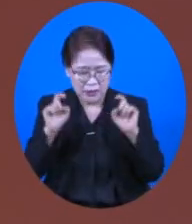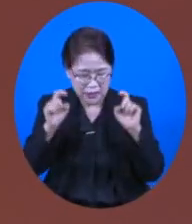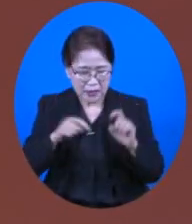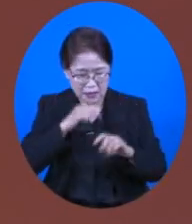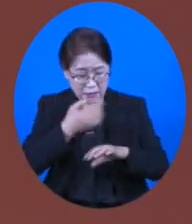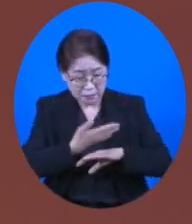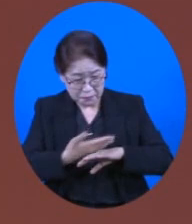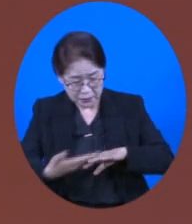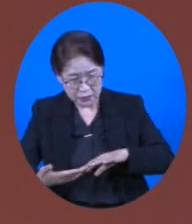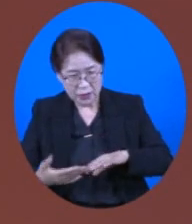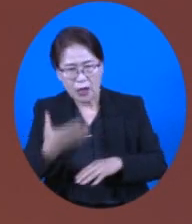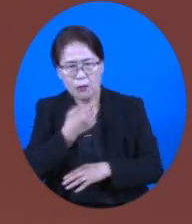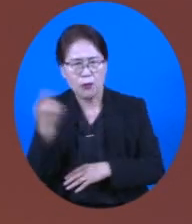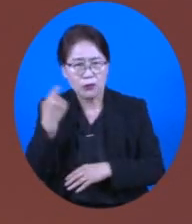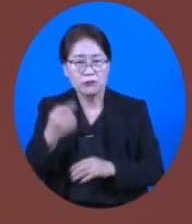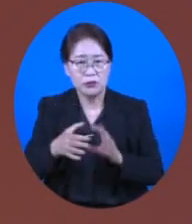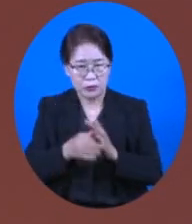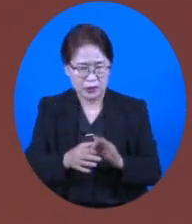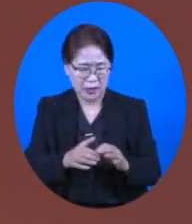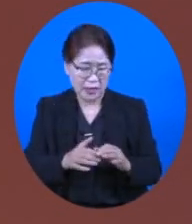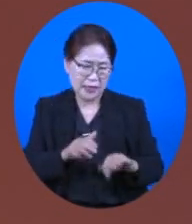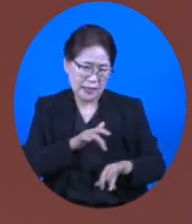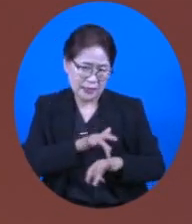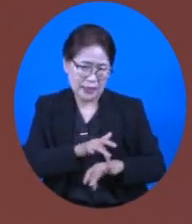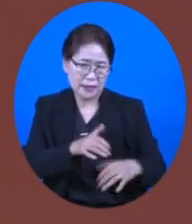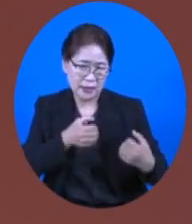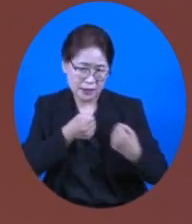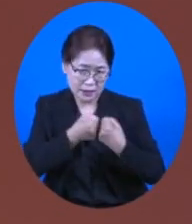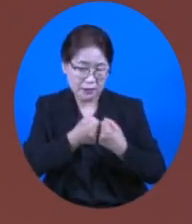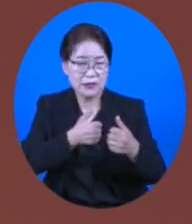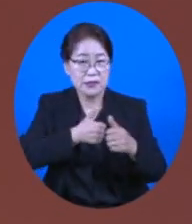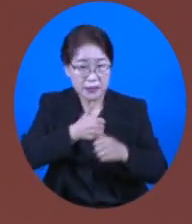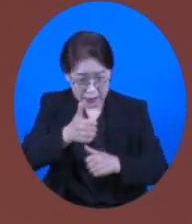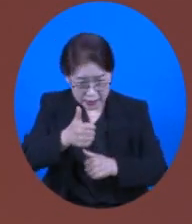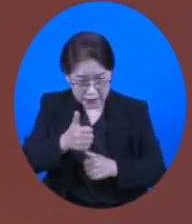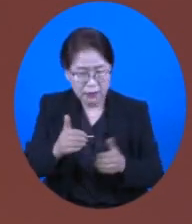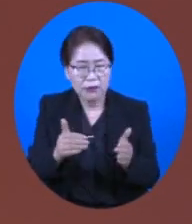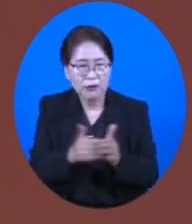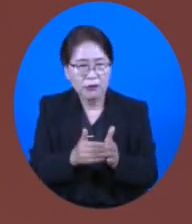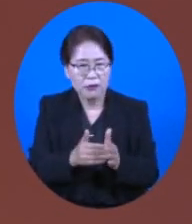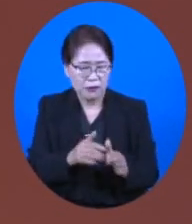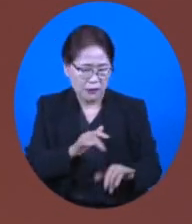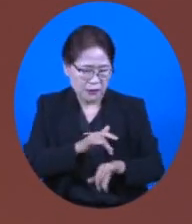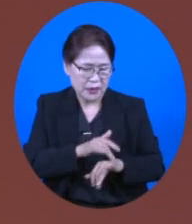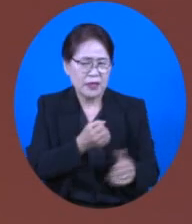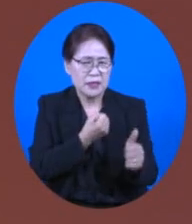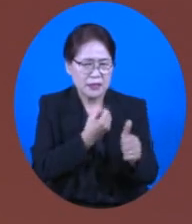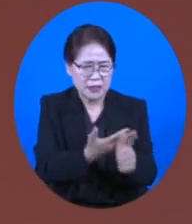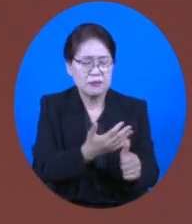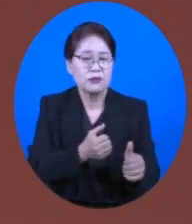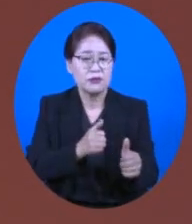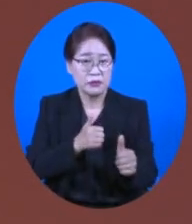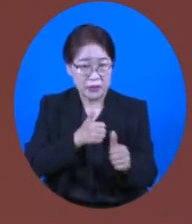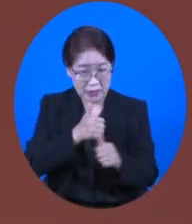말씀을 통해서 마귀와의 싸움에서 승리하고 사탄의